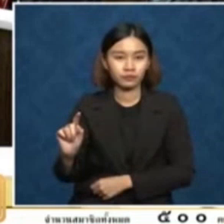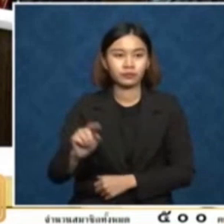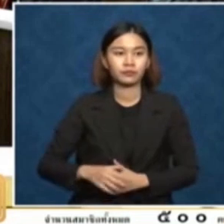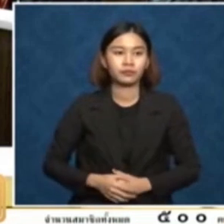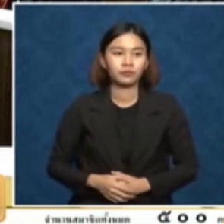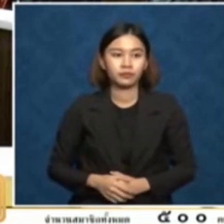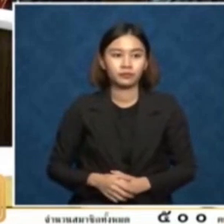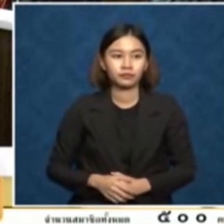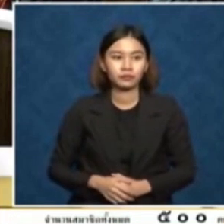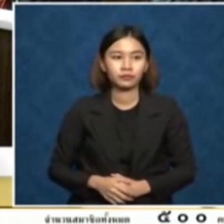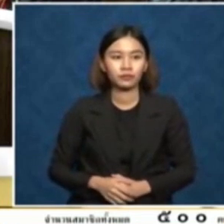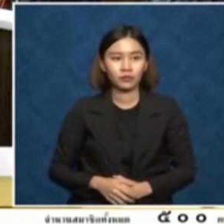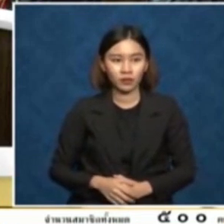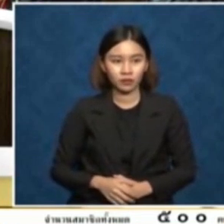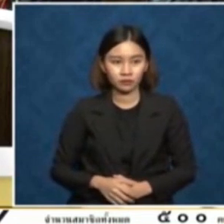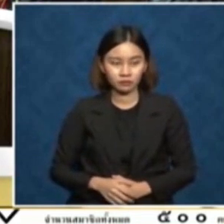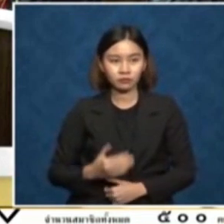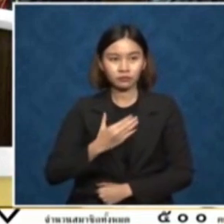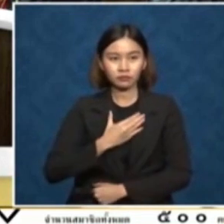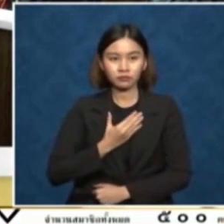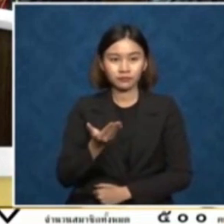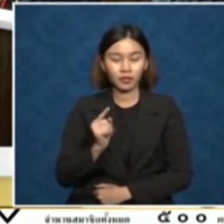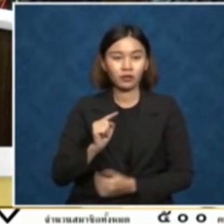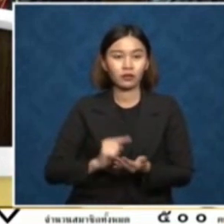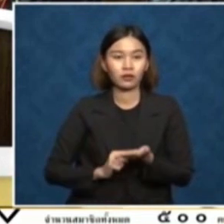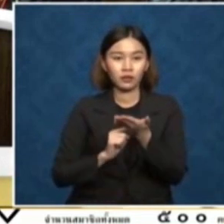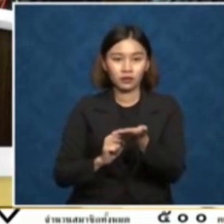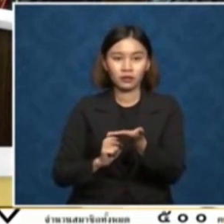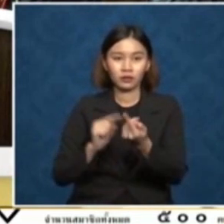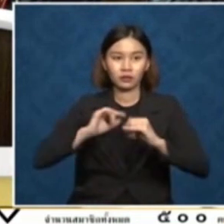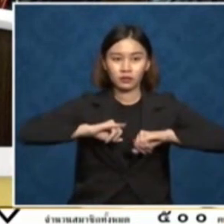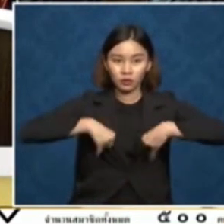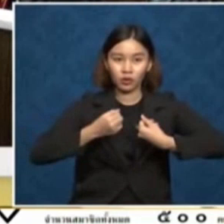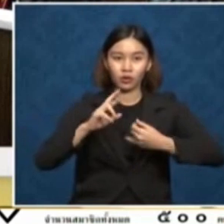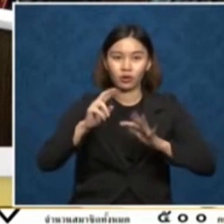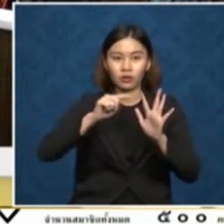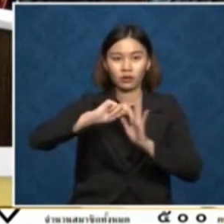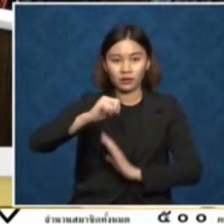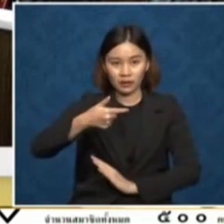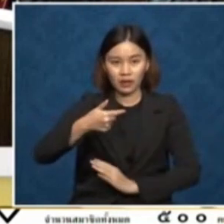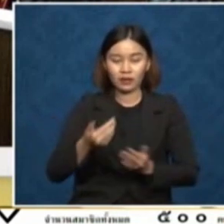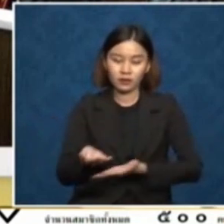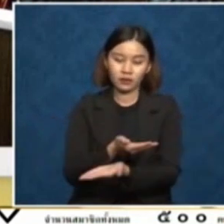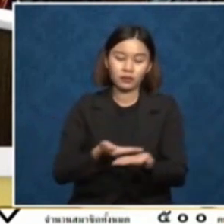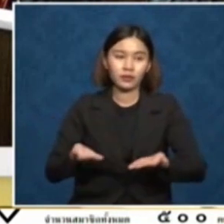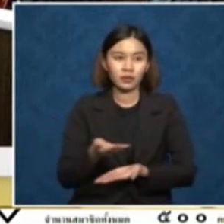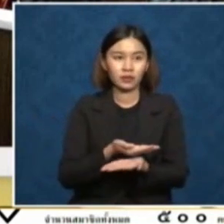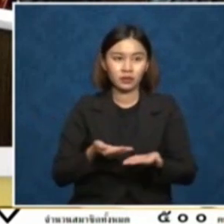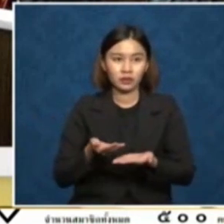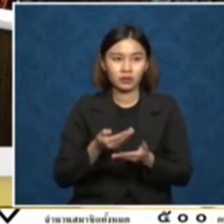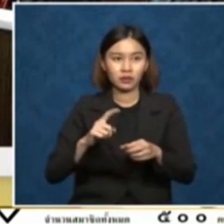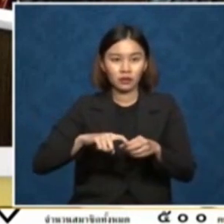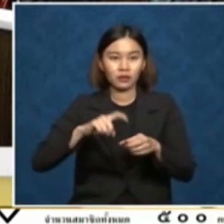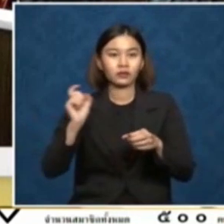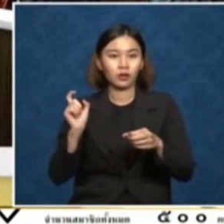ม่ดังนั้นผมจึงขอเสนอเจ้าของร่างที่ได้พิจารณาถ